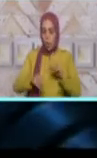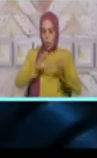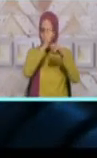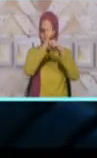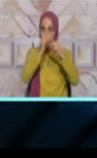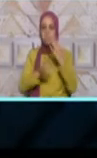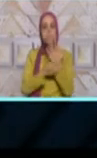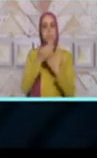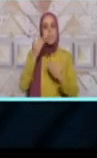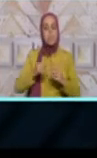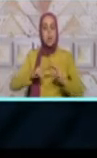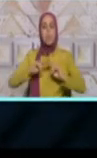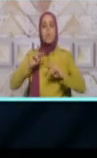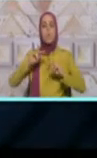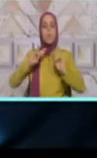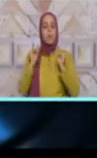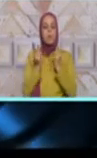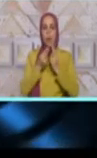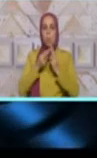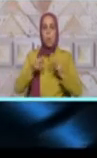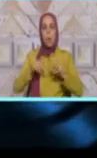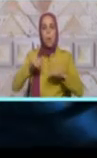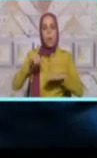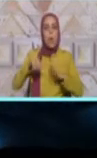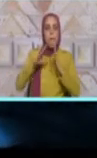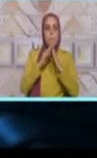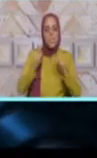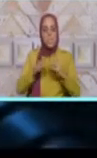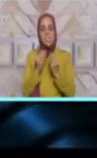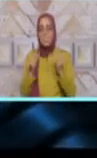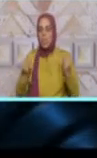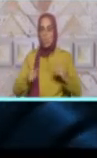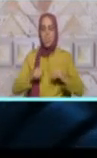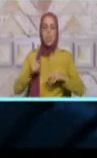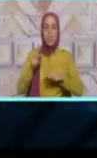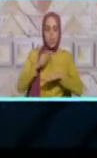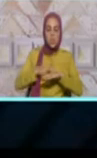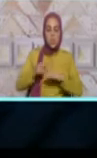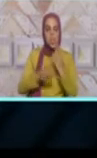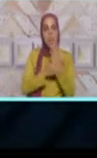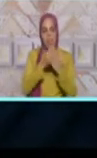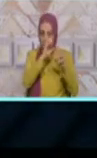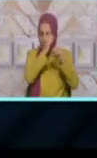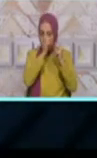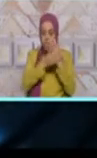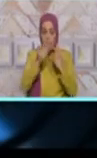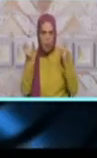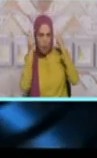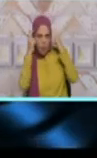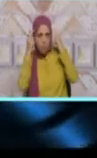حديثه ودول كثيره جدا اولا تنتظر ده، بالاضافه الى اي انشطه صناعيه حديثه في الذكاء